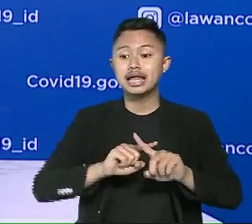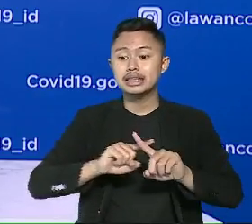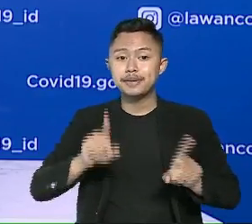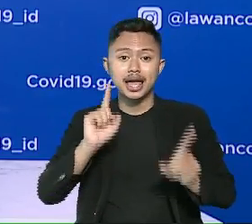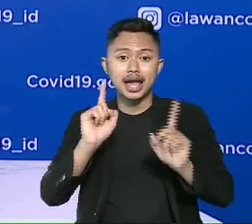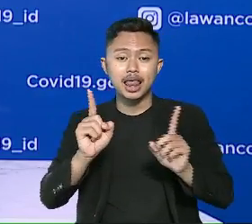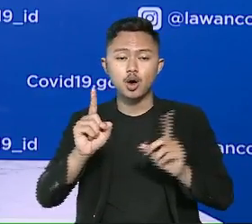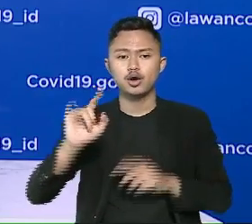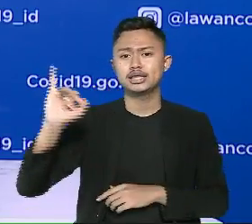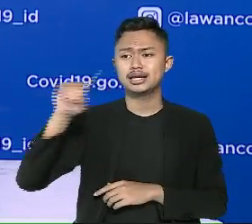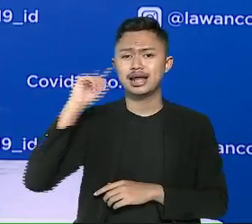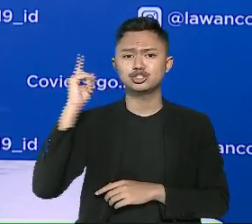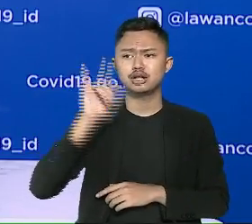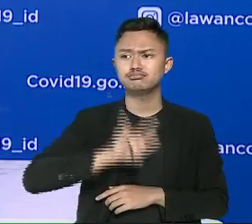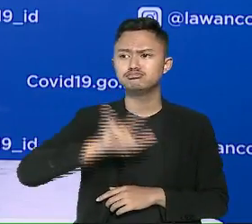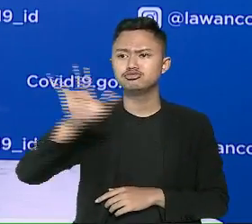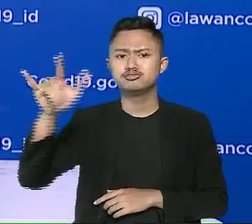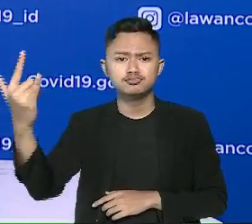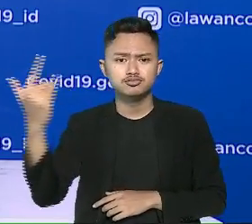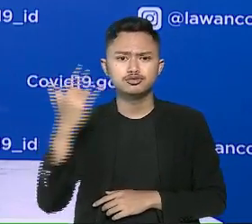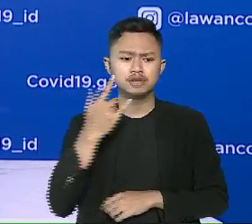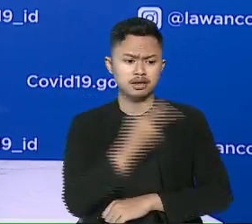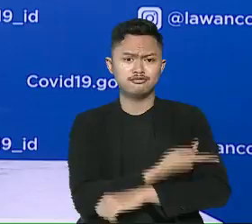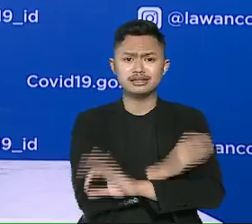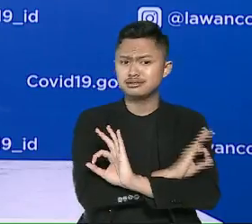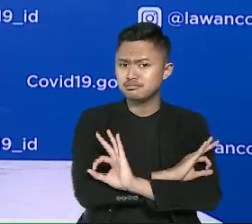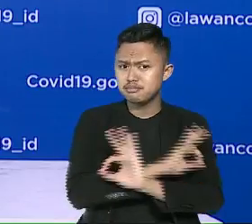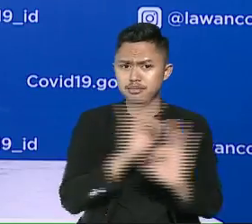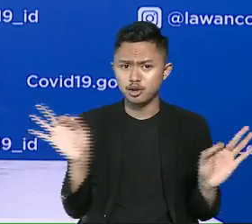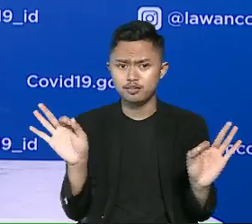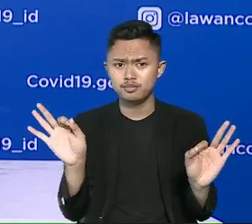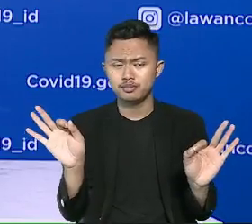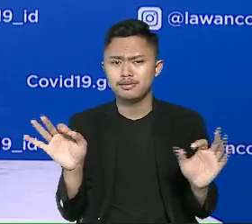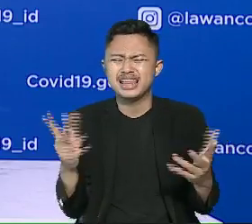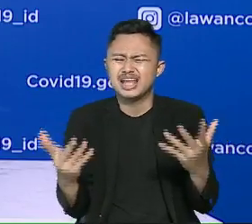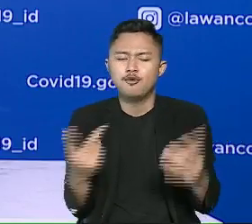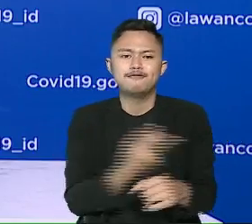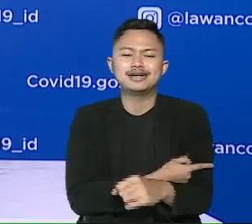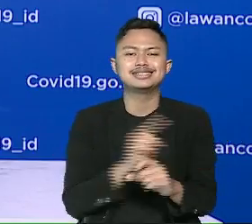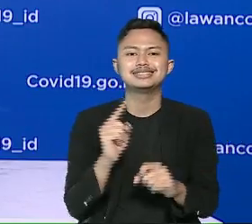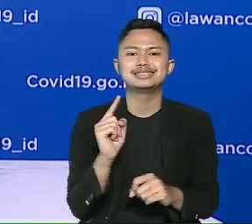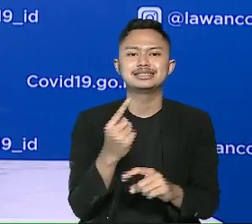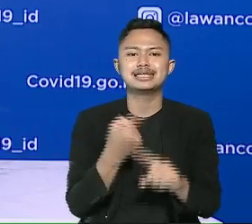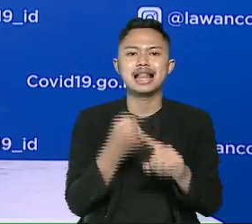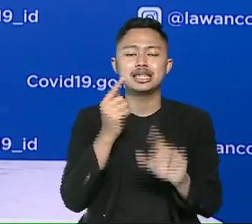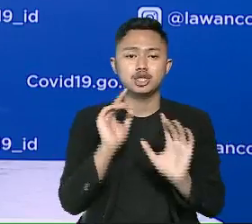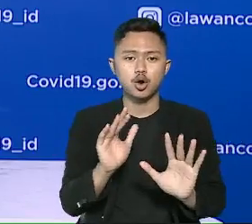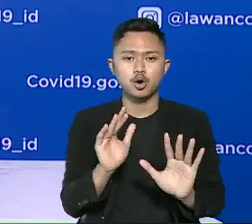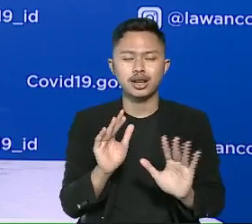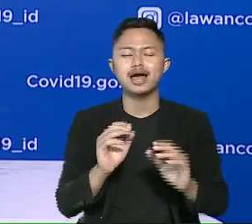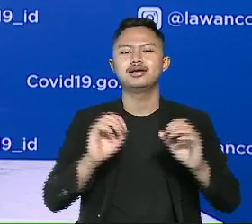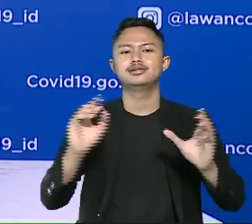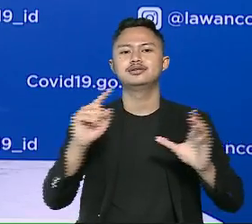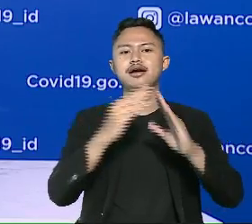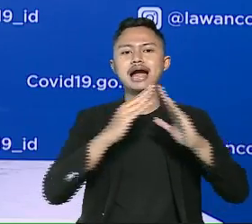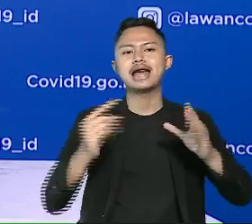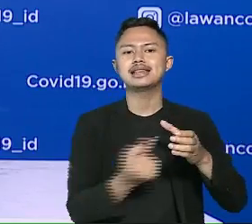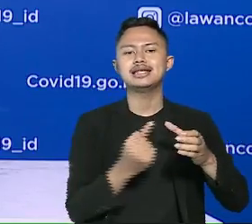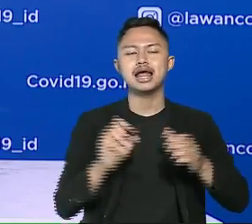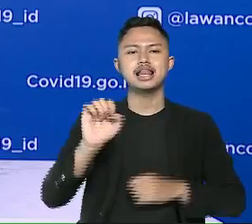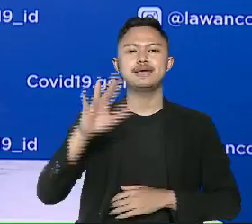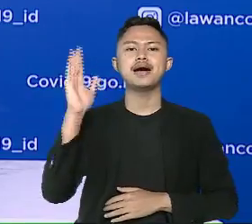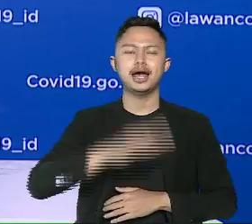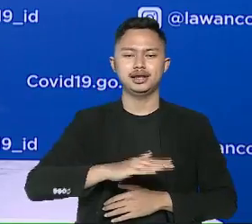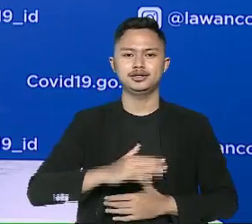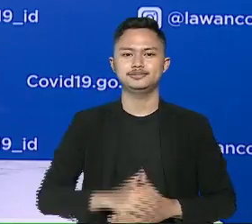untuk pelaku perjalanan internasional yang belum divaksin dosis penuh. Kemudian berikutnya yang kelima adalah tes ulang